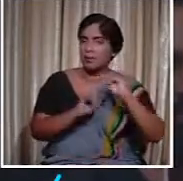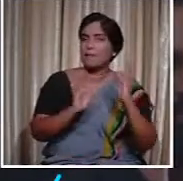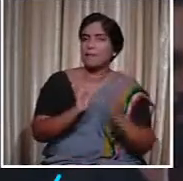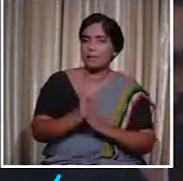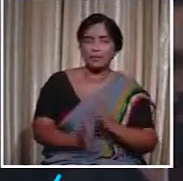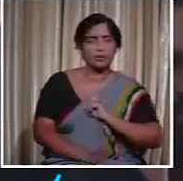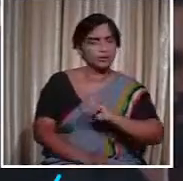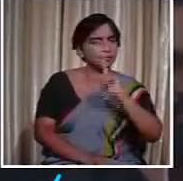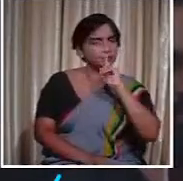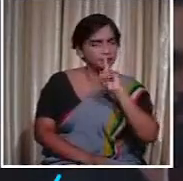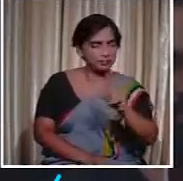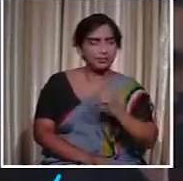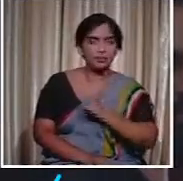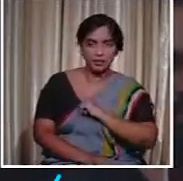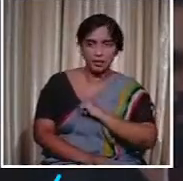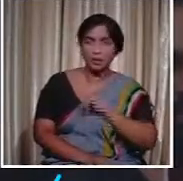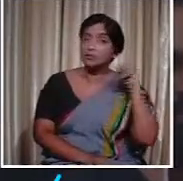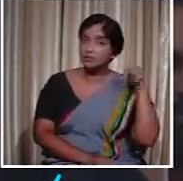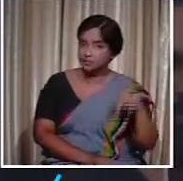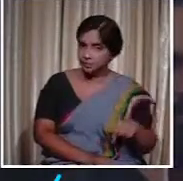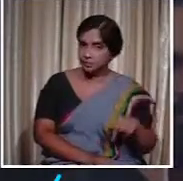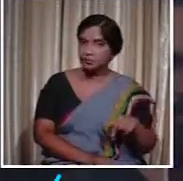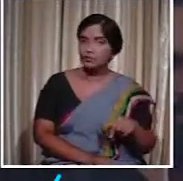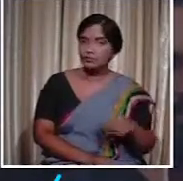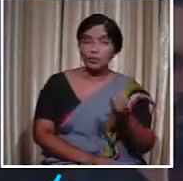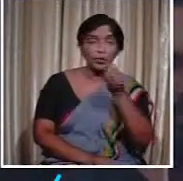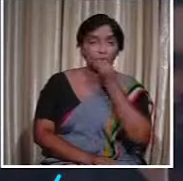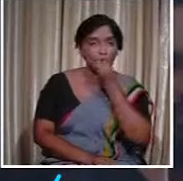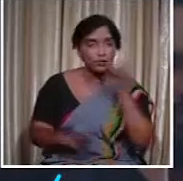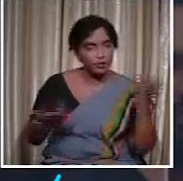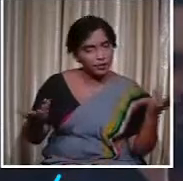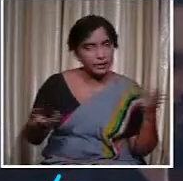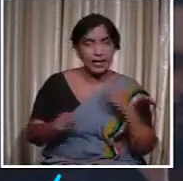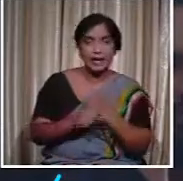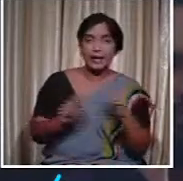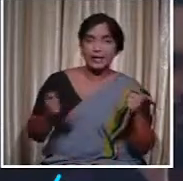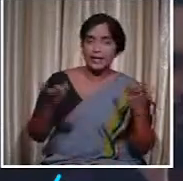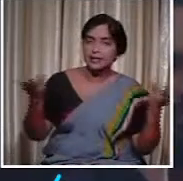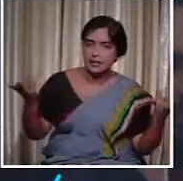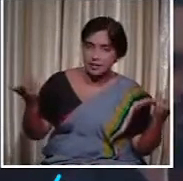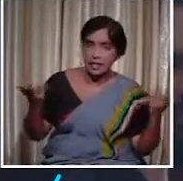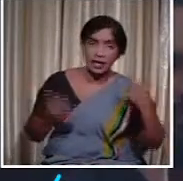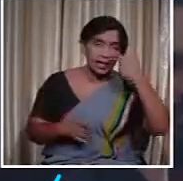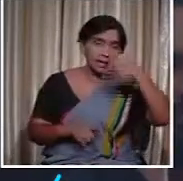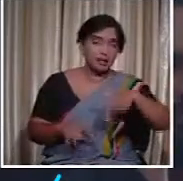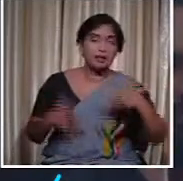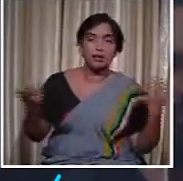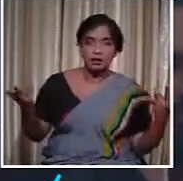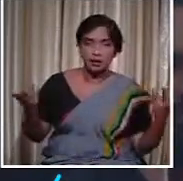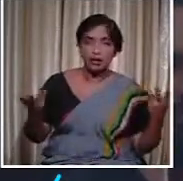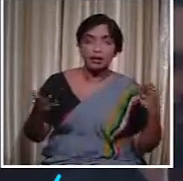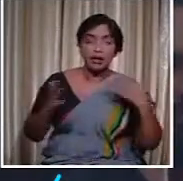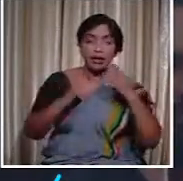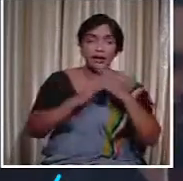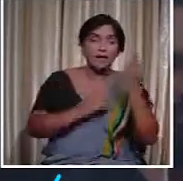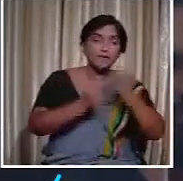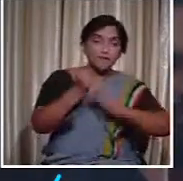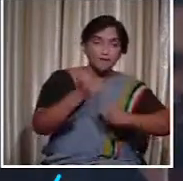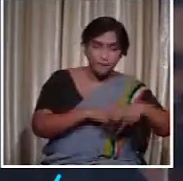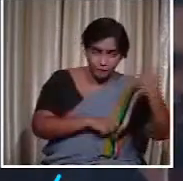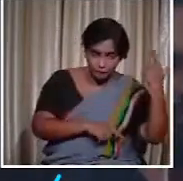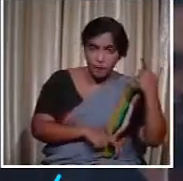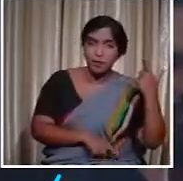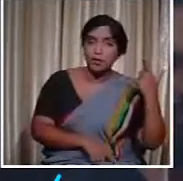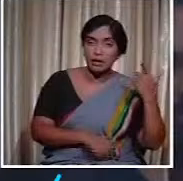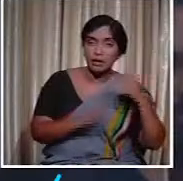අග්‍රාමාත්‍යතුමාගෙන් ඉල්ලා සිටින කැමැති දැන් අපට කන්න නැති වුණාම ගෑස් නැති වුණාම තෙල් නැති වුණාම තියෙන දේපලක් විකුණලා අපි